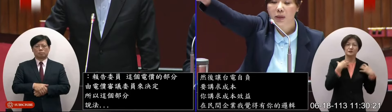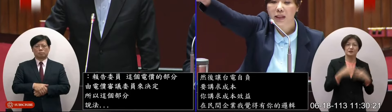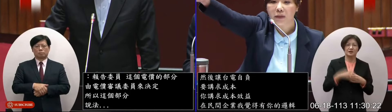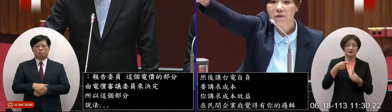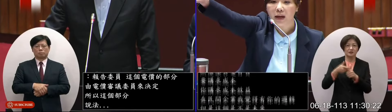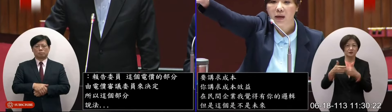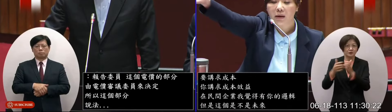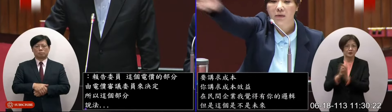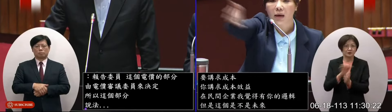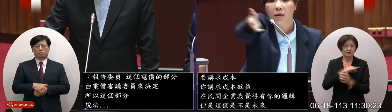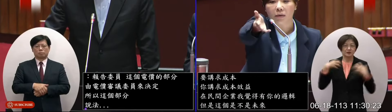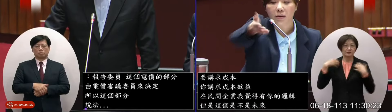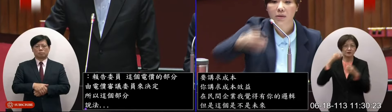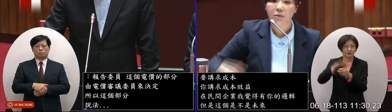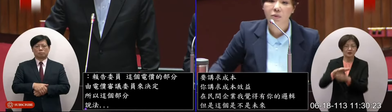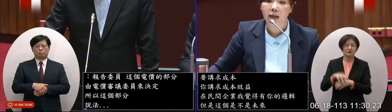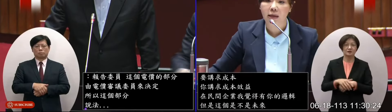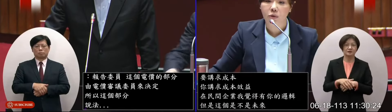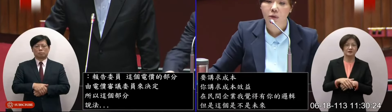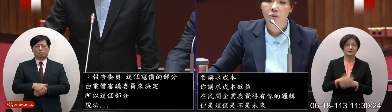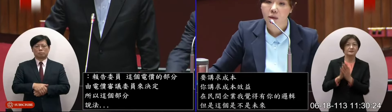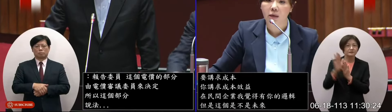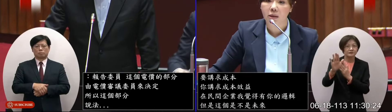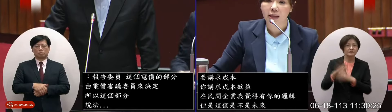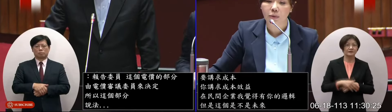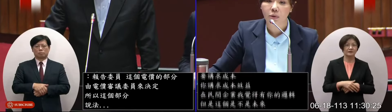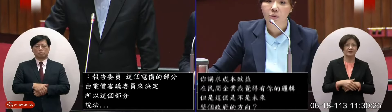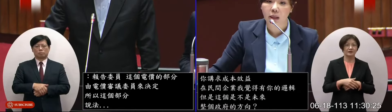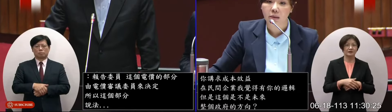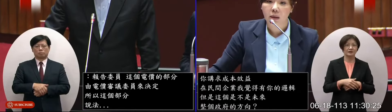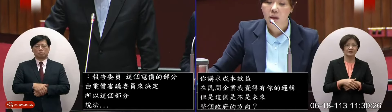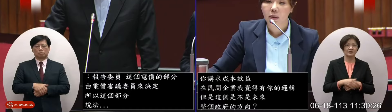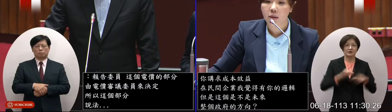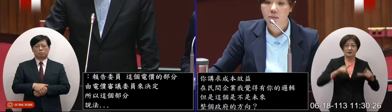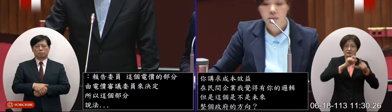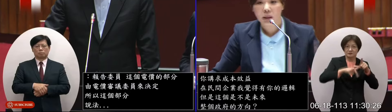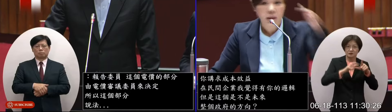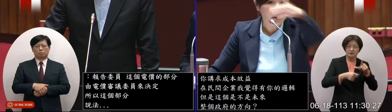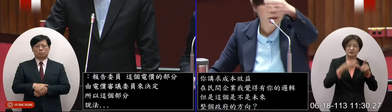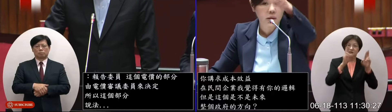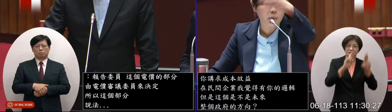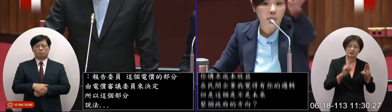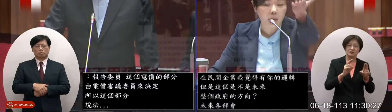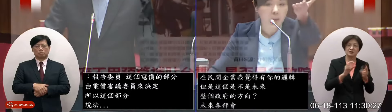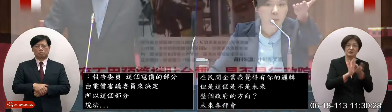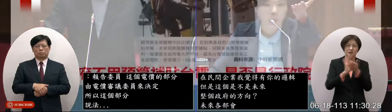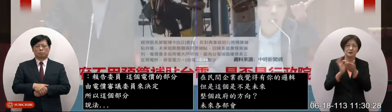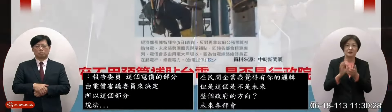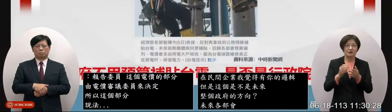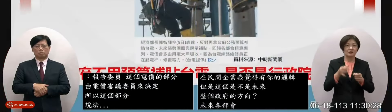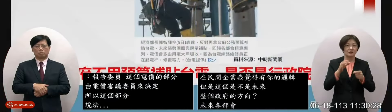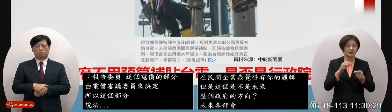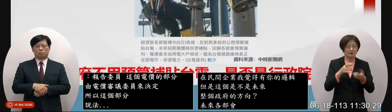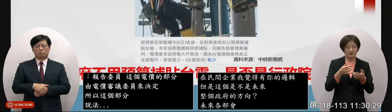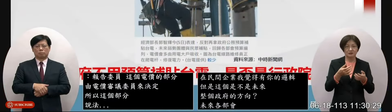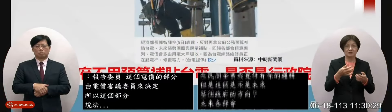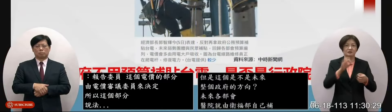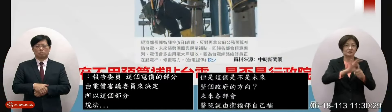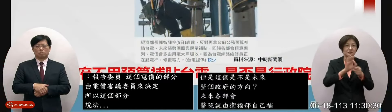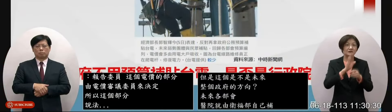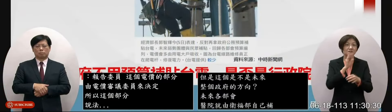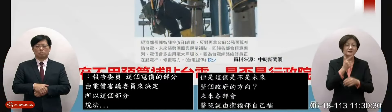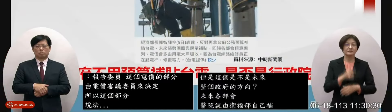己补贴经费，然后未来就是多调整大户用电，因为 这个政策是有没有跟行政院讨论过？